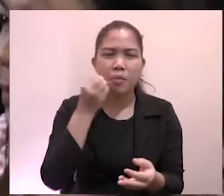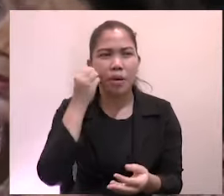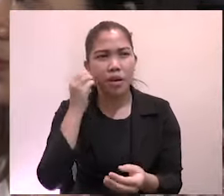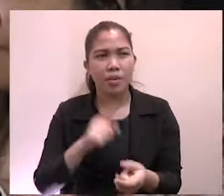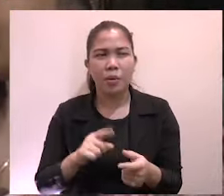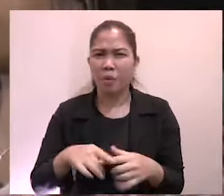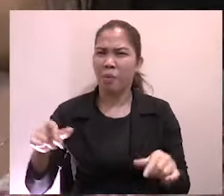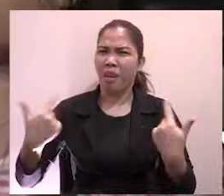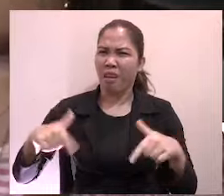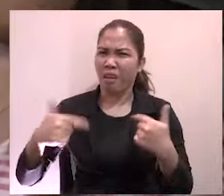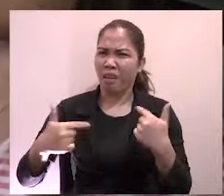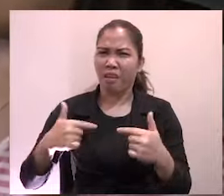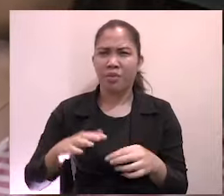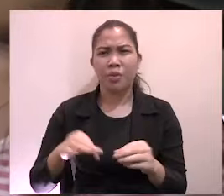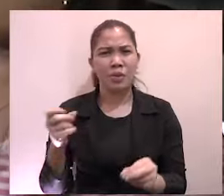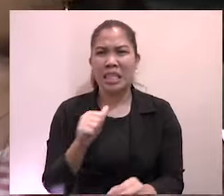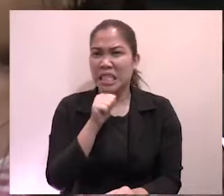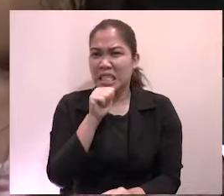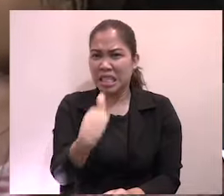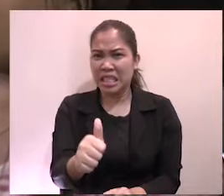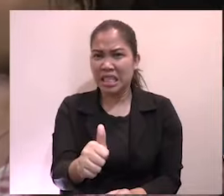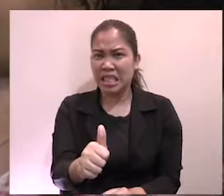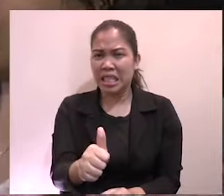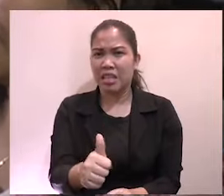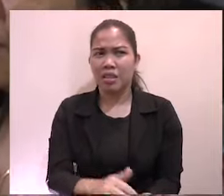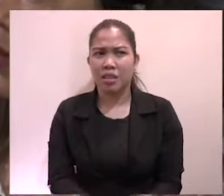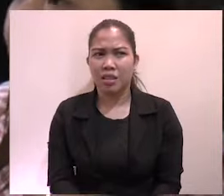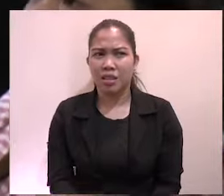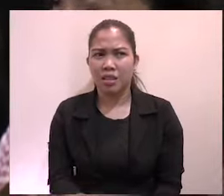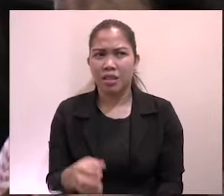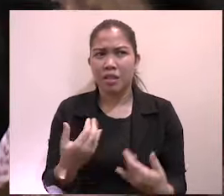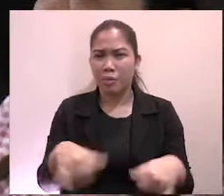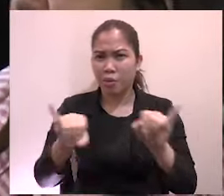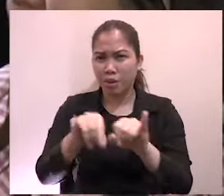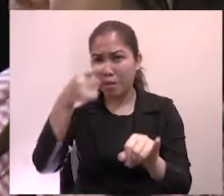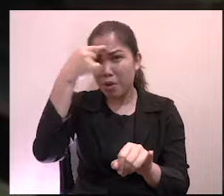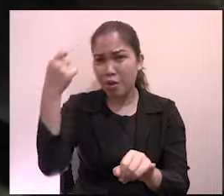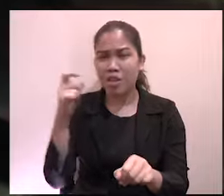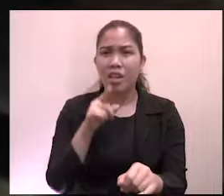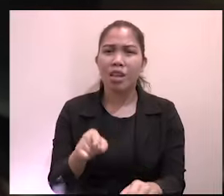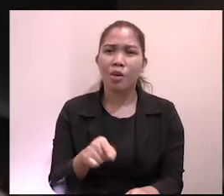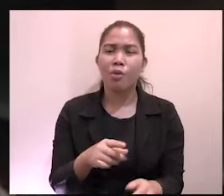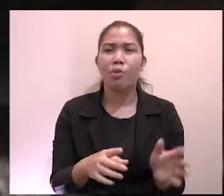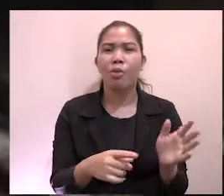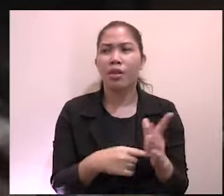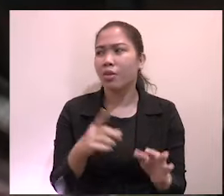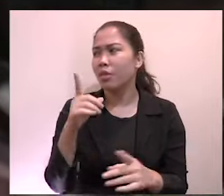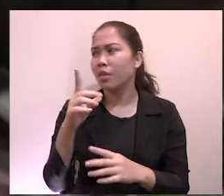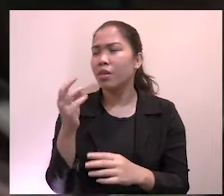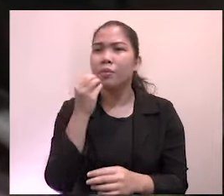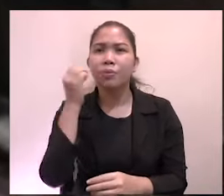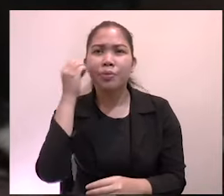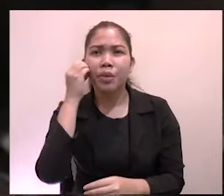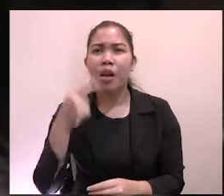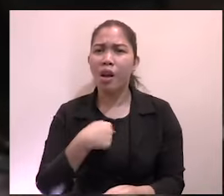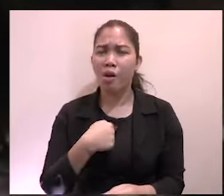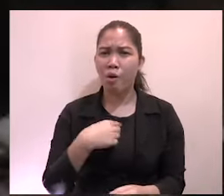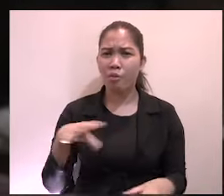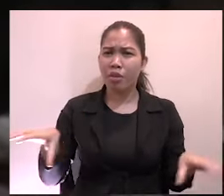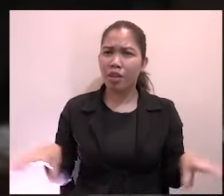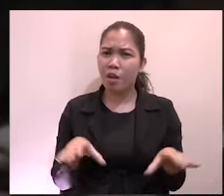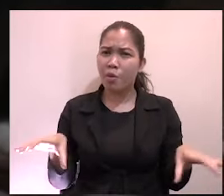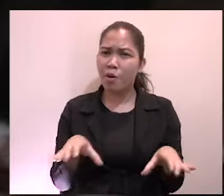game-game na yon, which is not supposed to be dahil ginang ka ng tahanan. Sir, yun po ay ginagawa ko lang. Dito